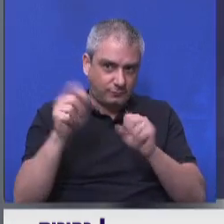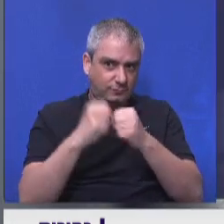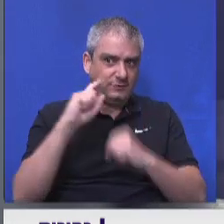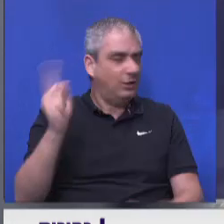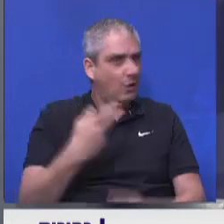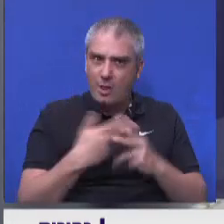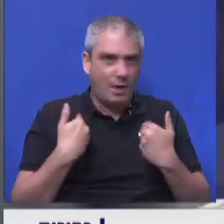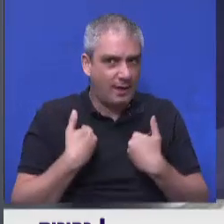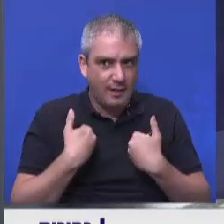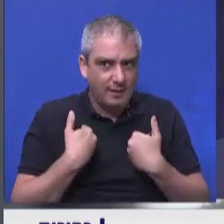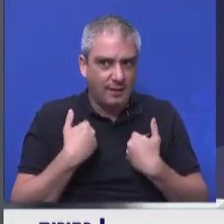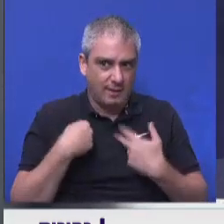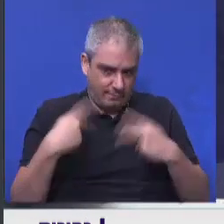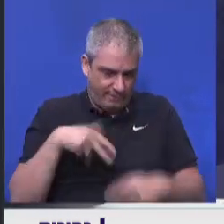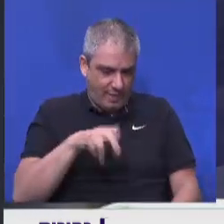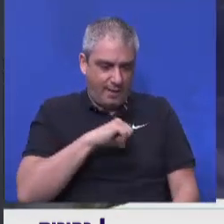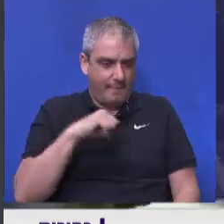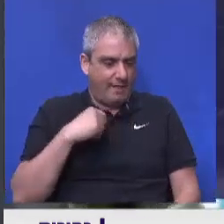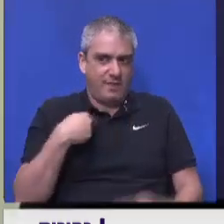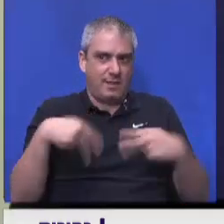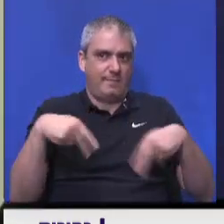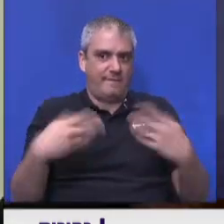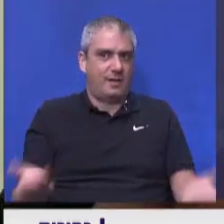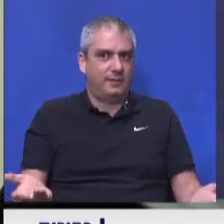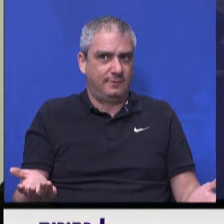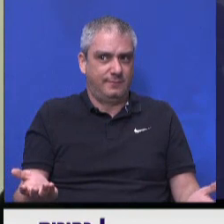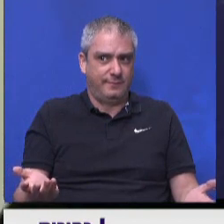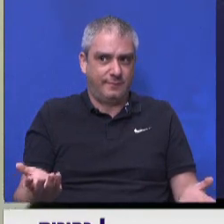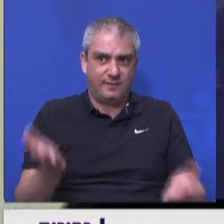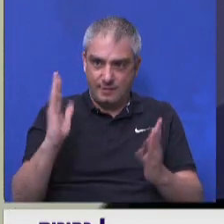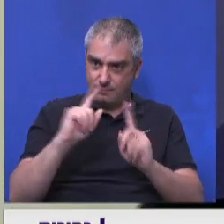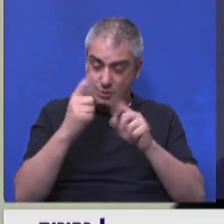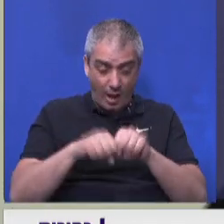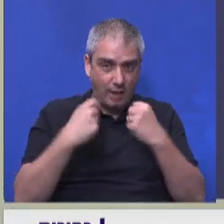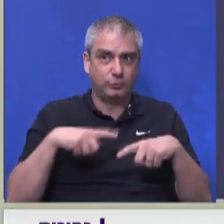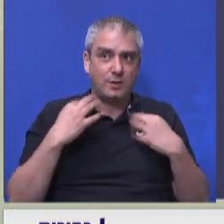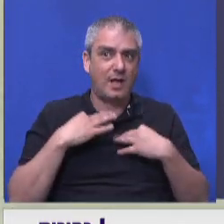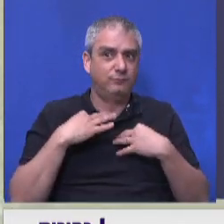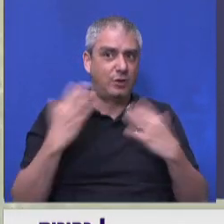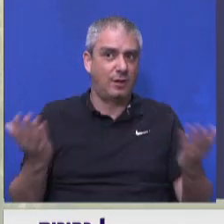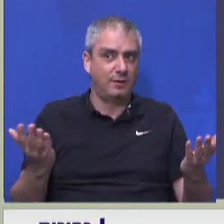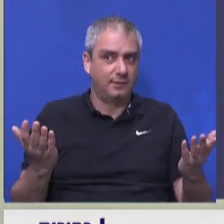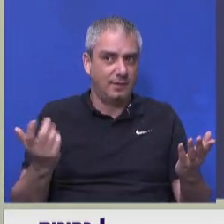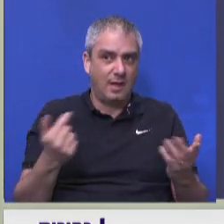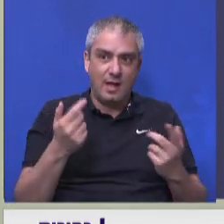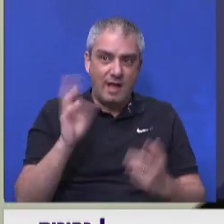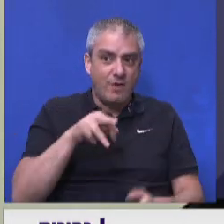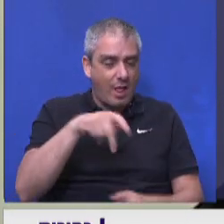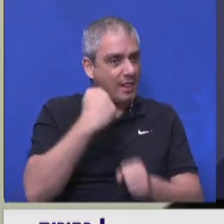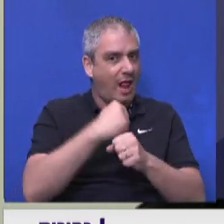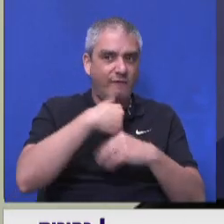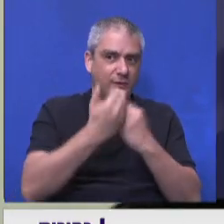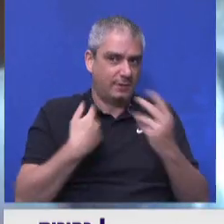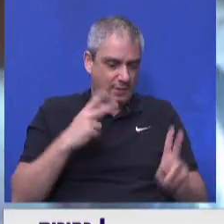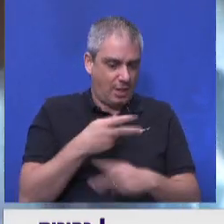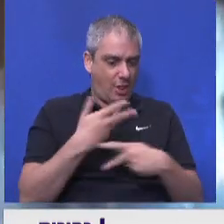امشي لحالي بالشارع بخاف اطلع بخاف من يعني وهي الدين عجبوا علي يعني حتى محل اللي اجيب منه رزق بطلت اعرف اسوي